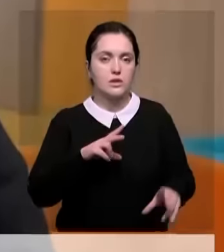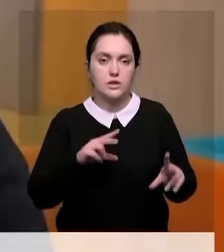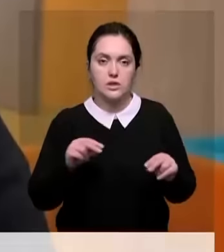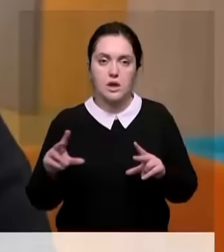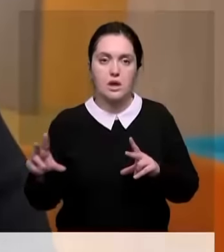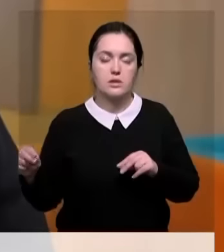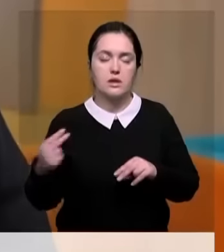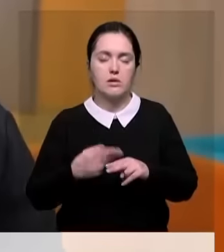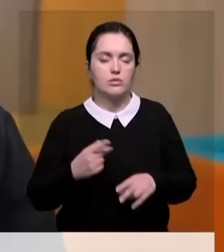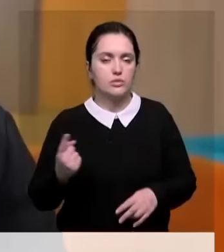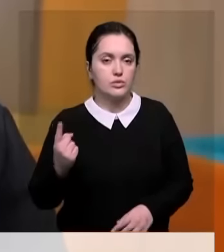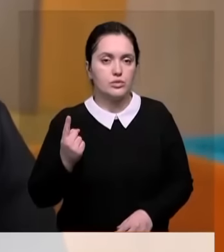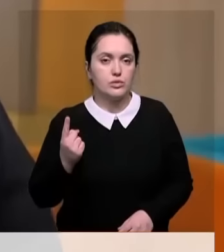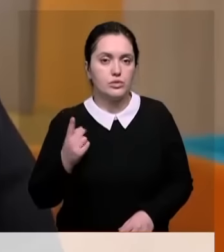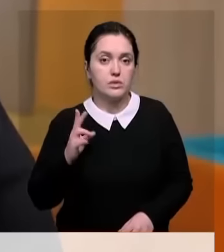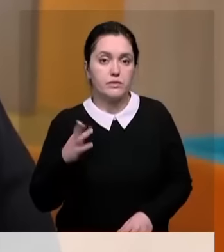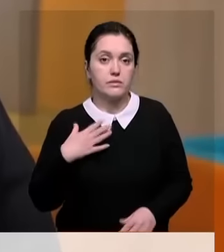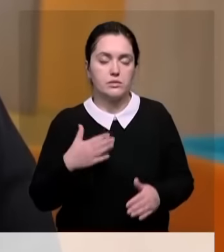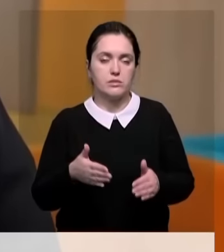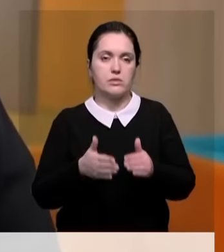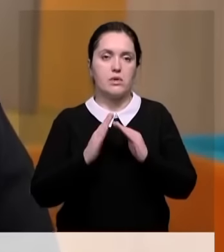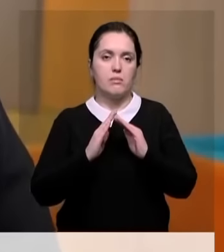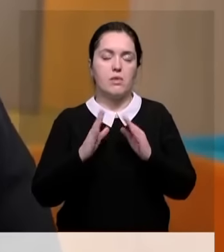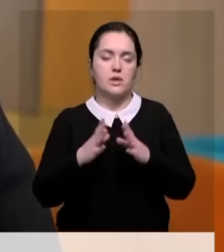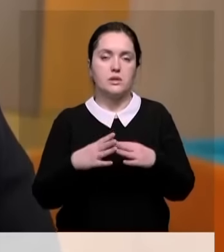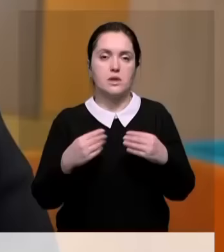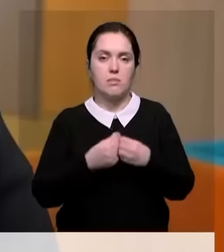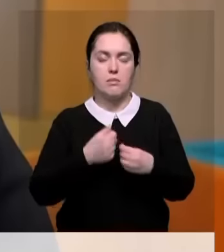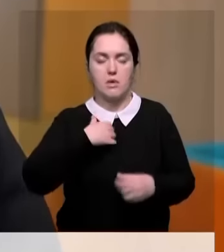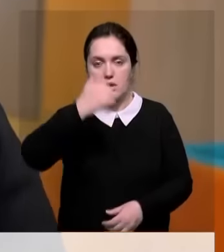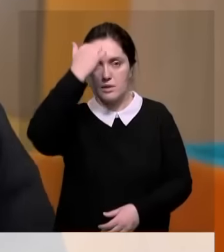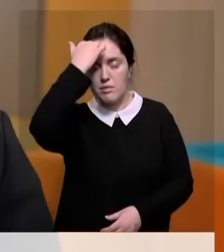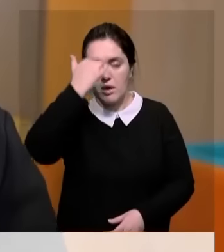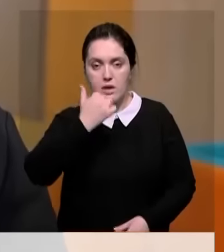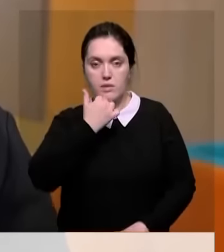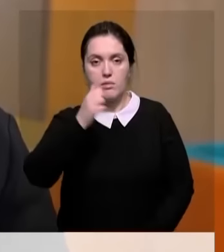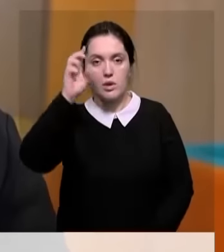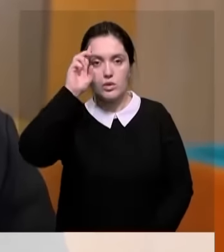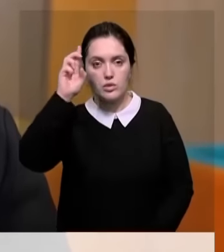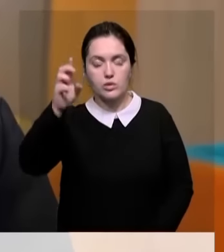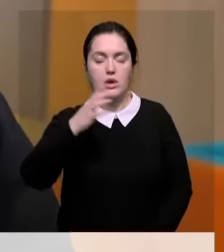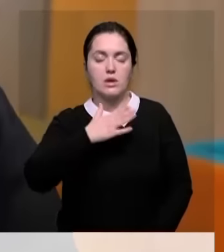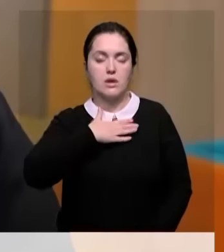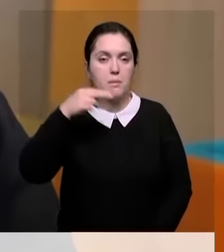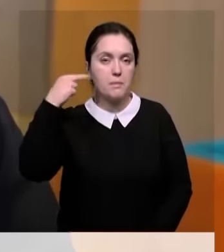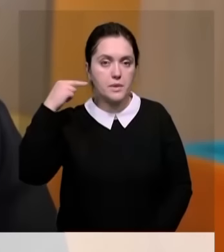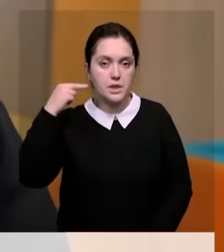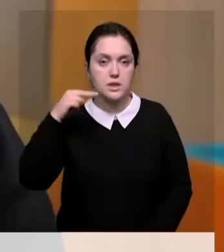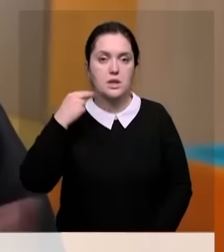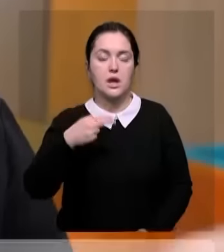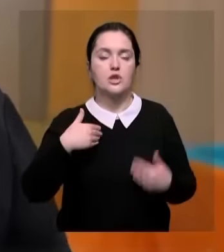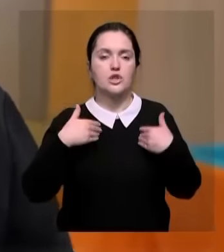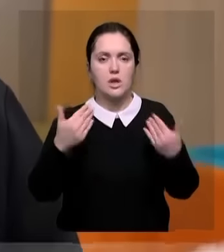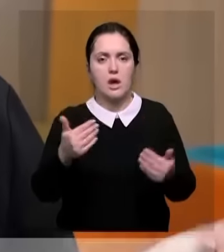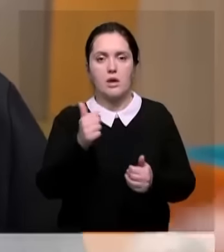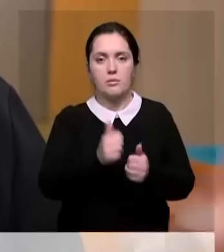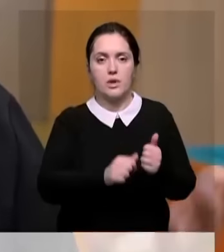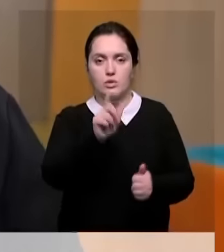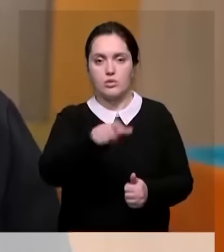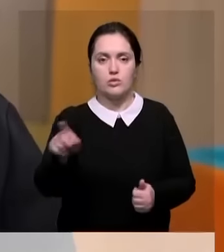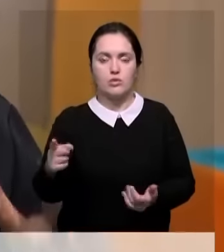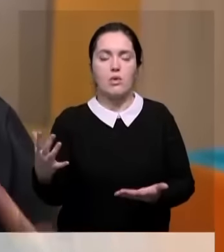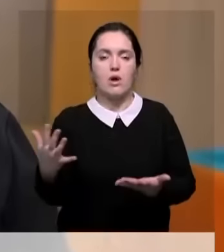Это долгожданная квартира для всей моей семьи. Мы бесконечно благодарны нашему государству, нашему президенту страны. Желаю каждому жителю